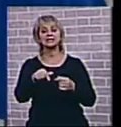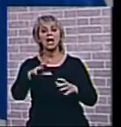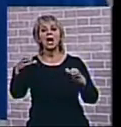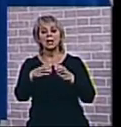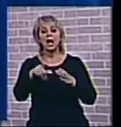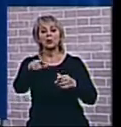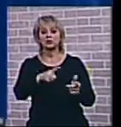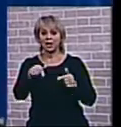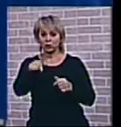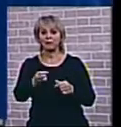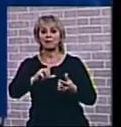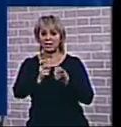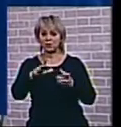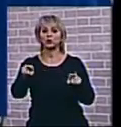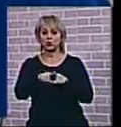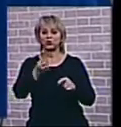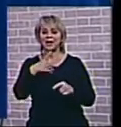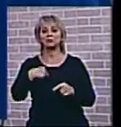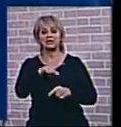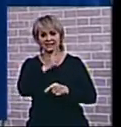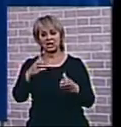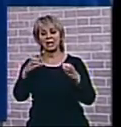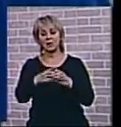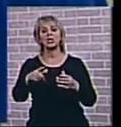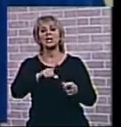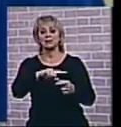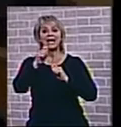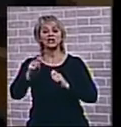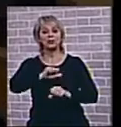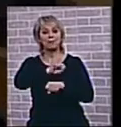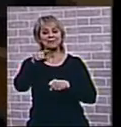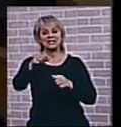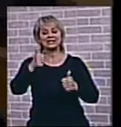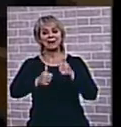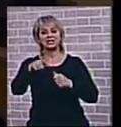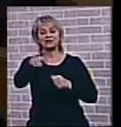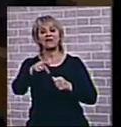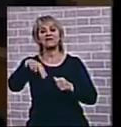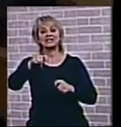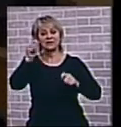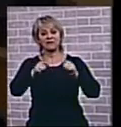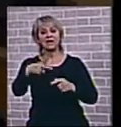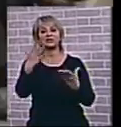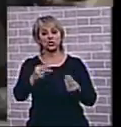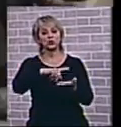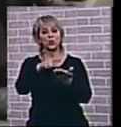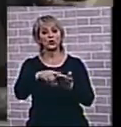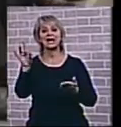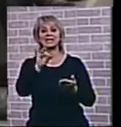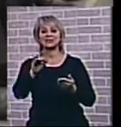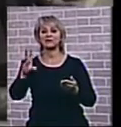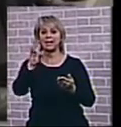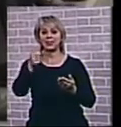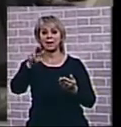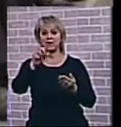Команда по борьбе тоже очень хорошая. Ну, мы сильная команда, сильно подготовленные. Награждение победителей спортивного фестиваля состоится в День